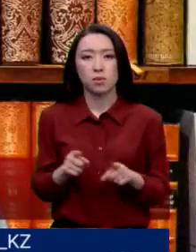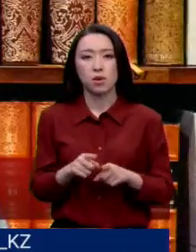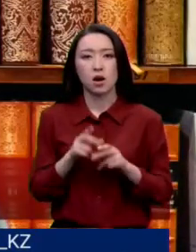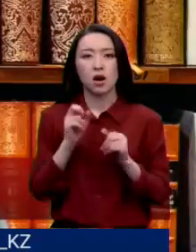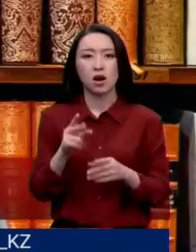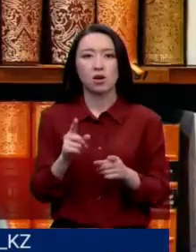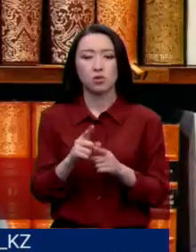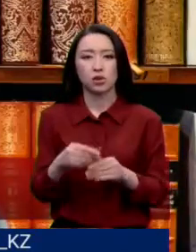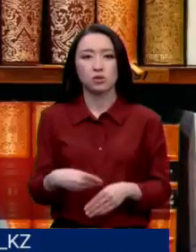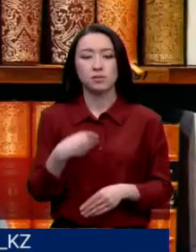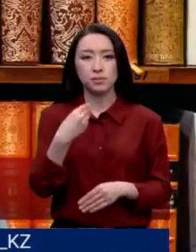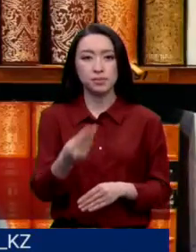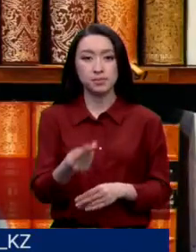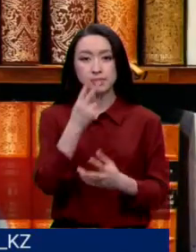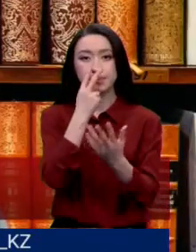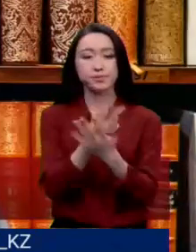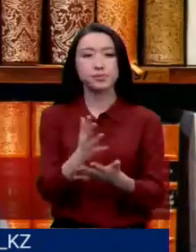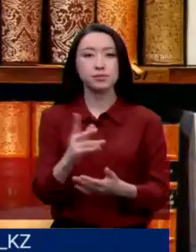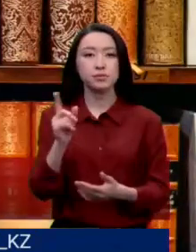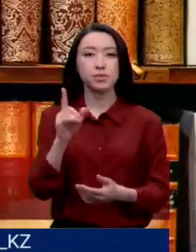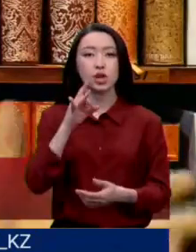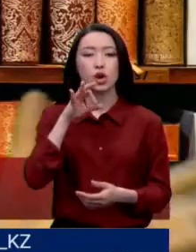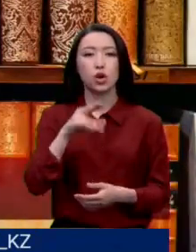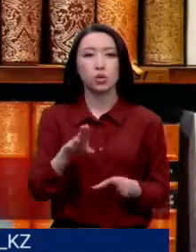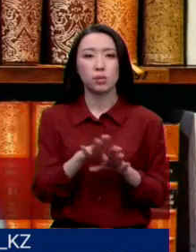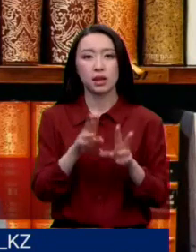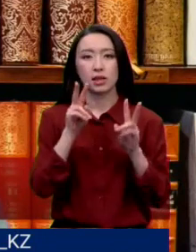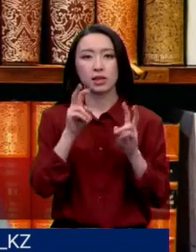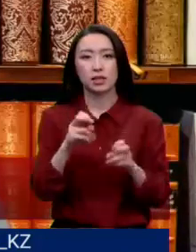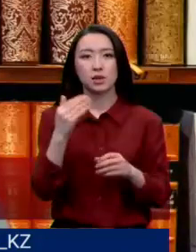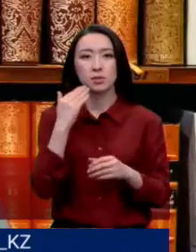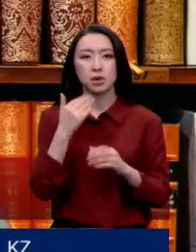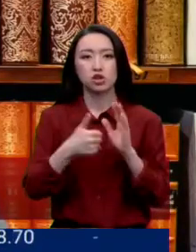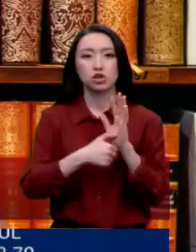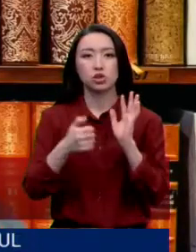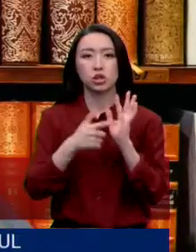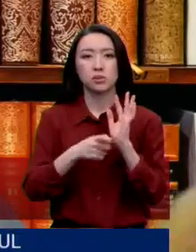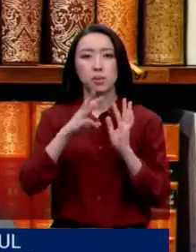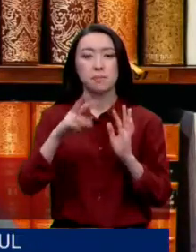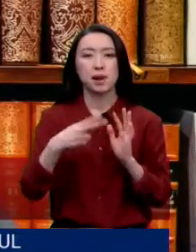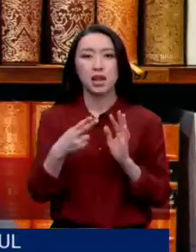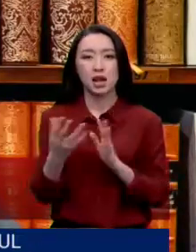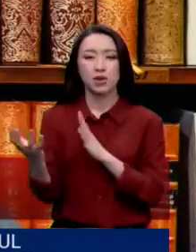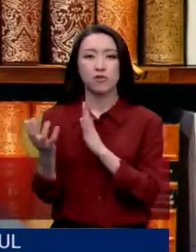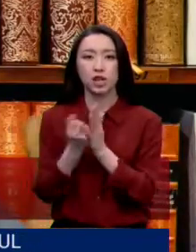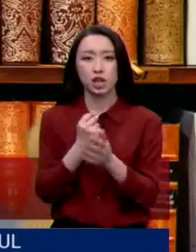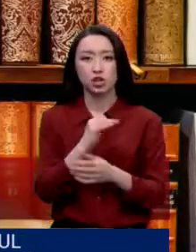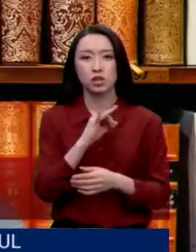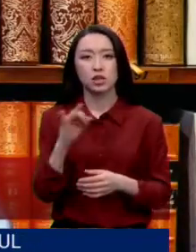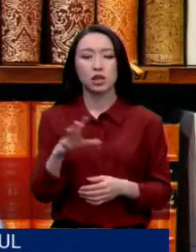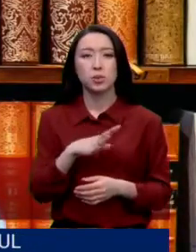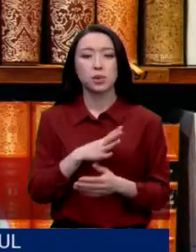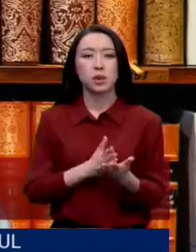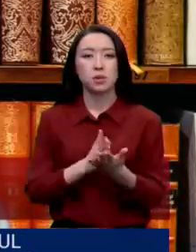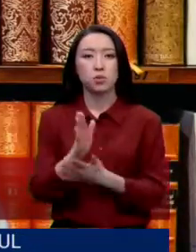подачка, несмотря на то, что вот этот РОП, так называемый, порядка 600-700 миллиардов вытащил, и было